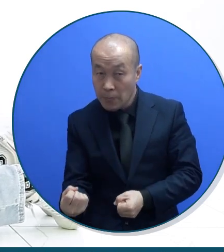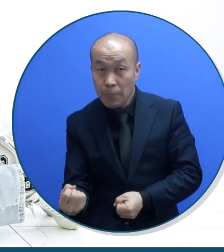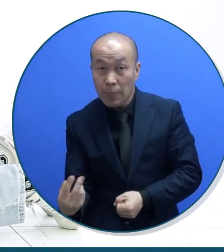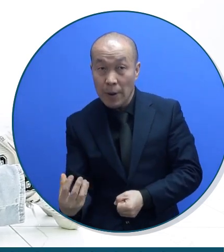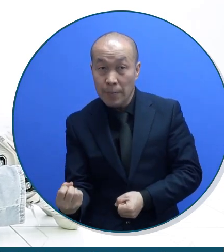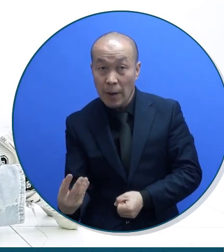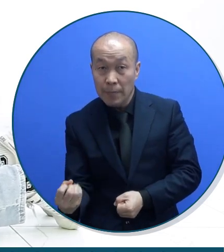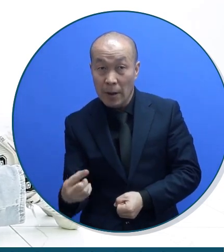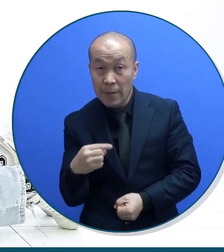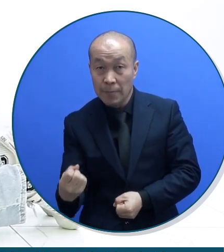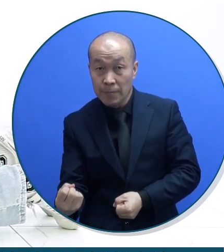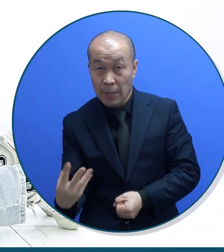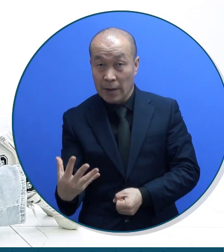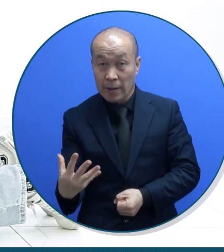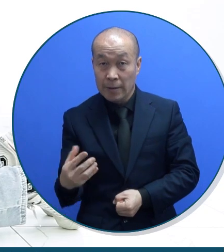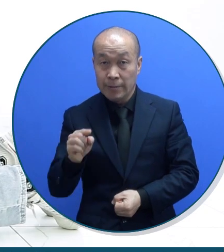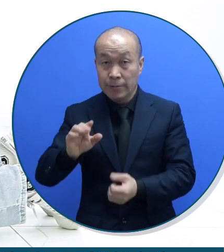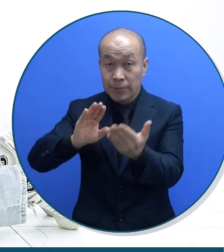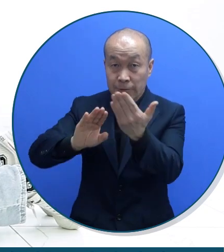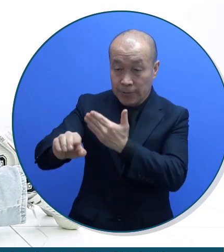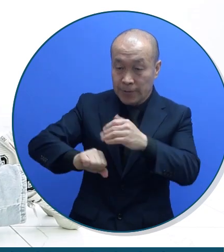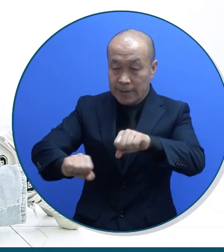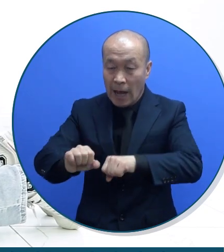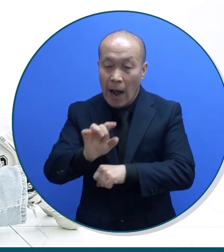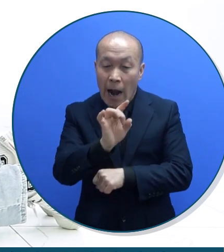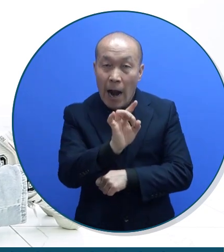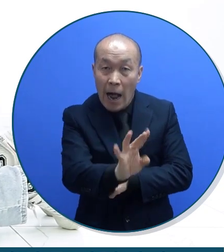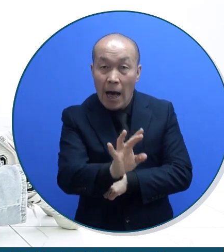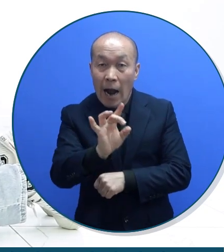해야 할 행동들을 하나씩 알려줄 것입니다.